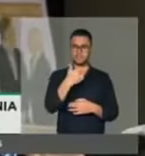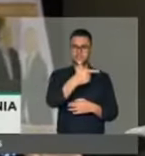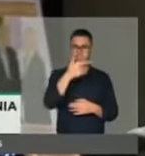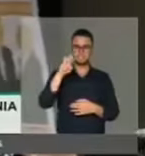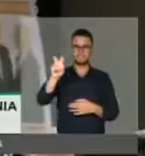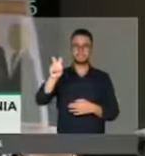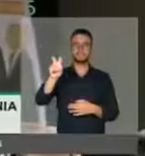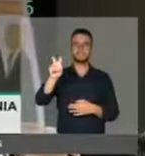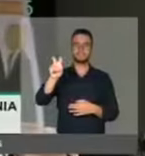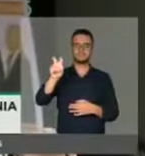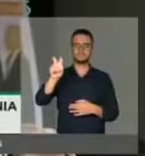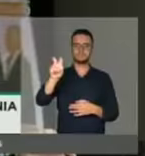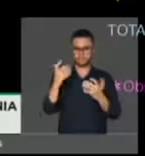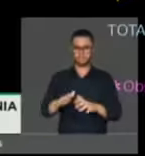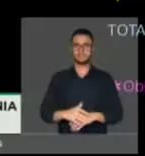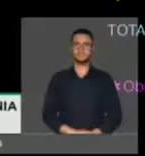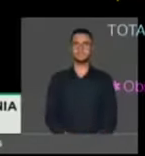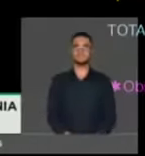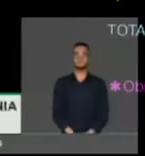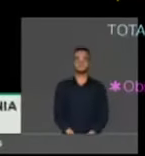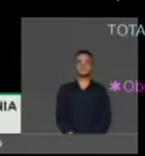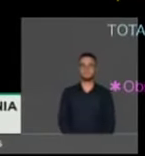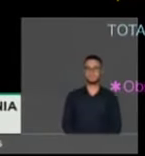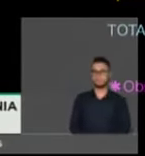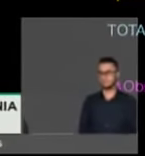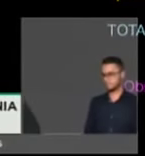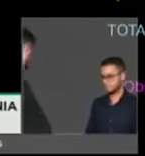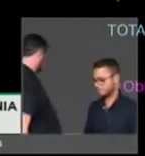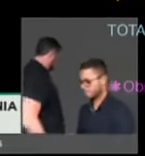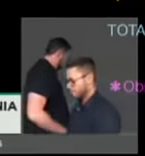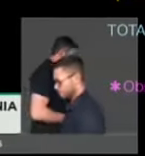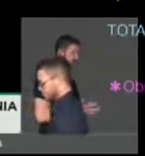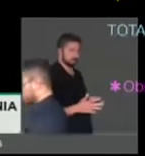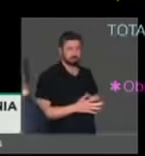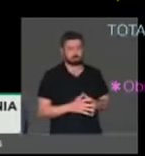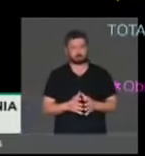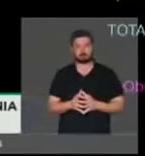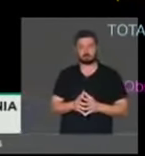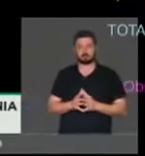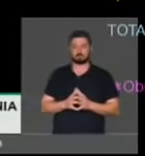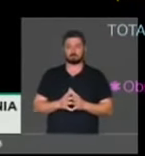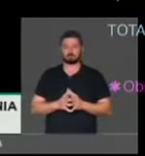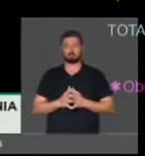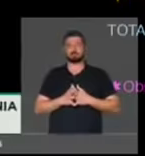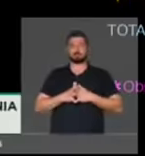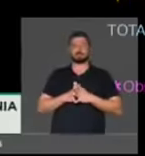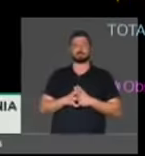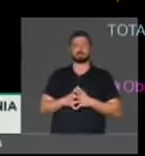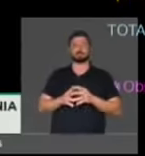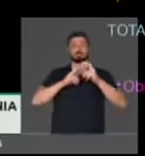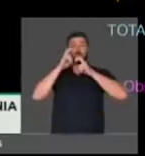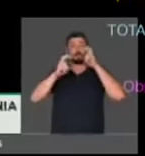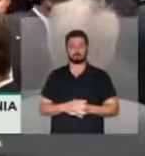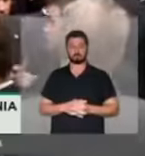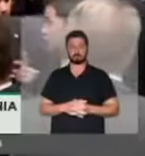les religions à l'encontre la présenter et avec lui c'est finalement négative dakar en 3.5 les membres de la